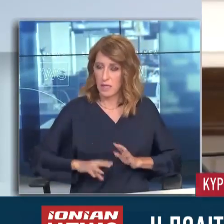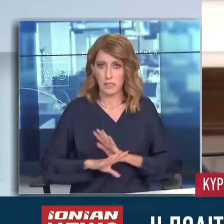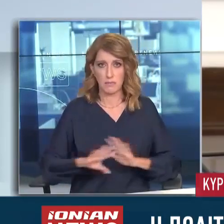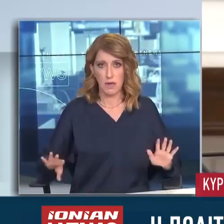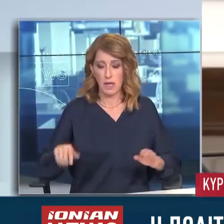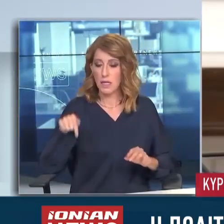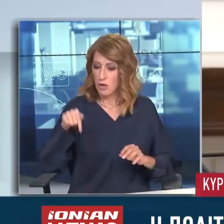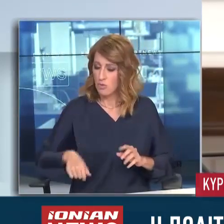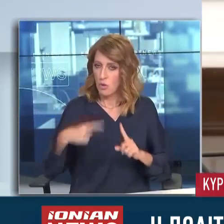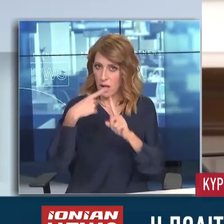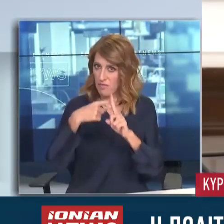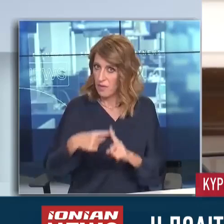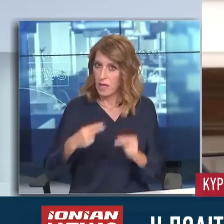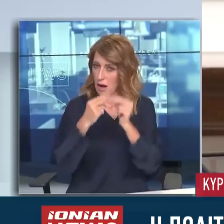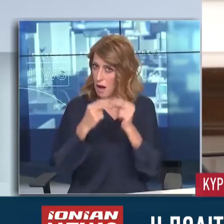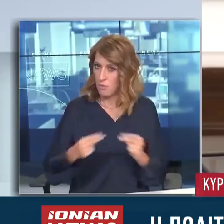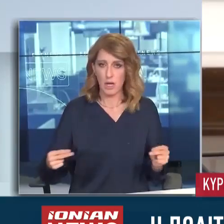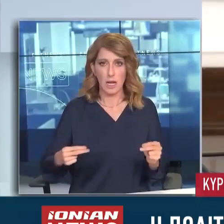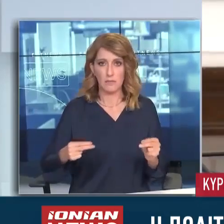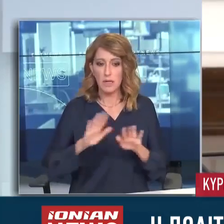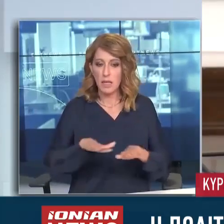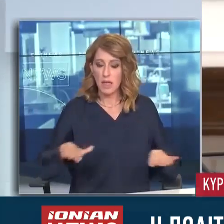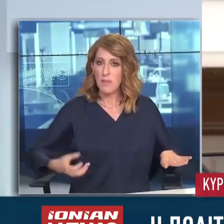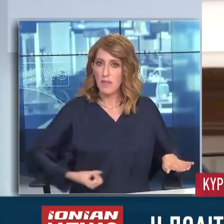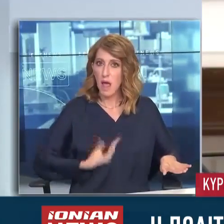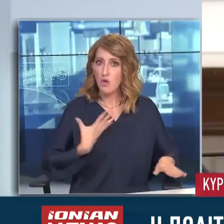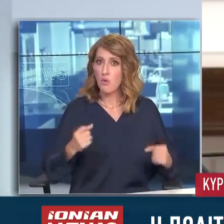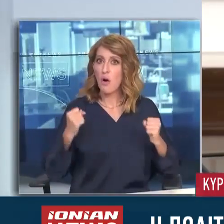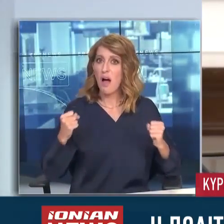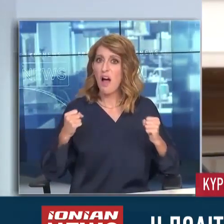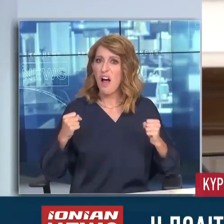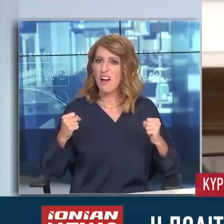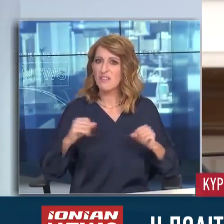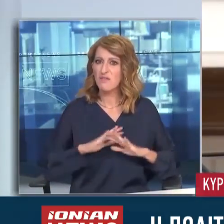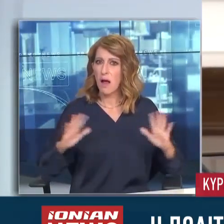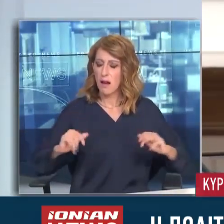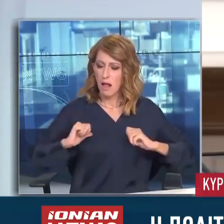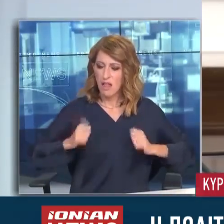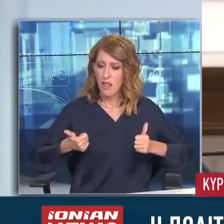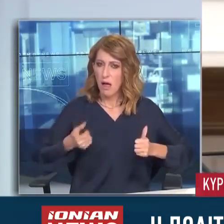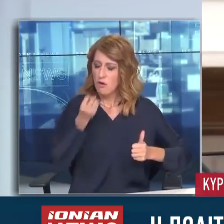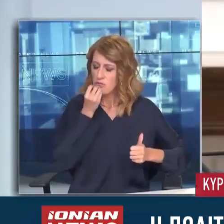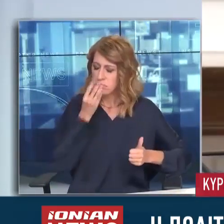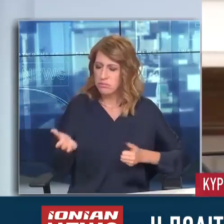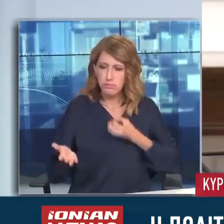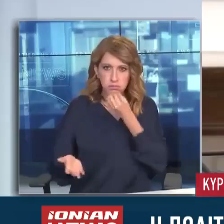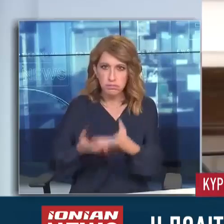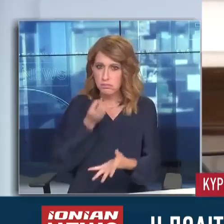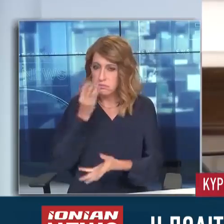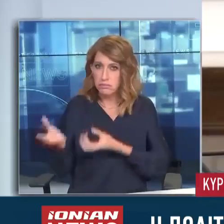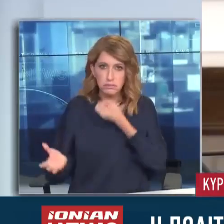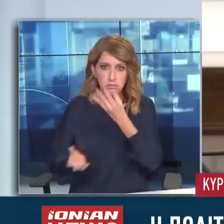σιγουριά και την ασφάλεια στα παιδιά να μπορούν να μιλήσουν και να καταγγείλουν τέτοια περιστατικά τα οποία βεβαίως σε πρώτη φάση πρέπει να μπορούμε να τα